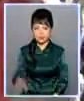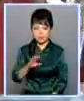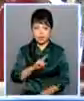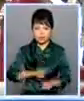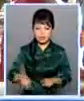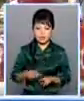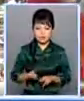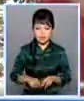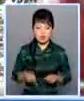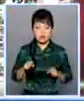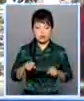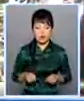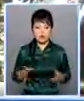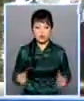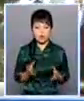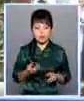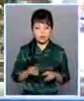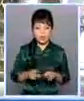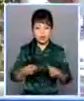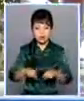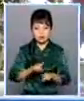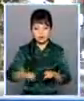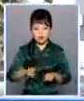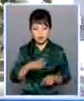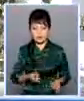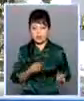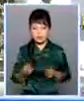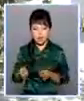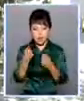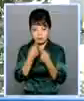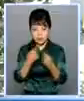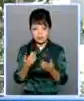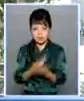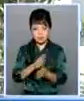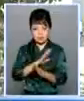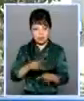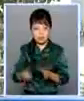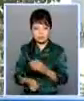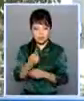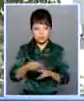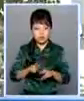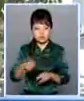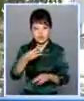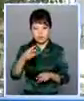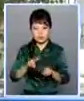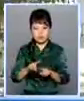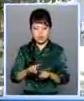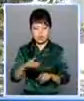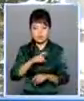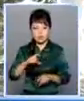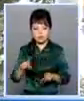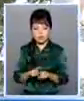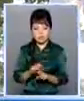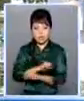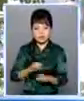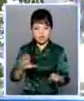Барлығымызды құқық қорғау органдарының арнайы жасағы далаға шығарып жіберді. Жағдайды түсініп үлгермедік. Үшінші қабатта жарылыс болды деп жатыр, бірақ